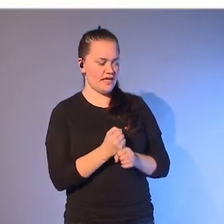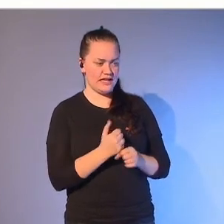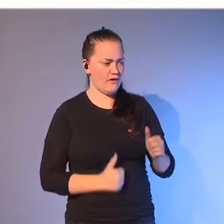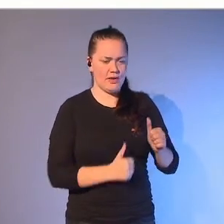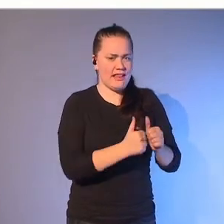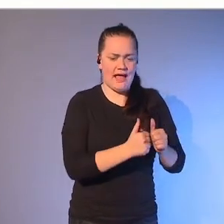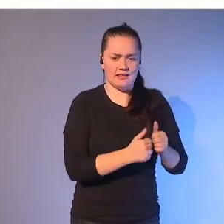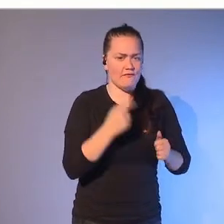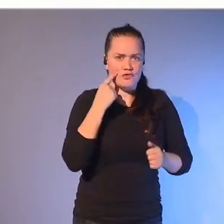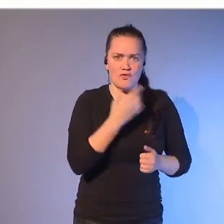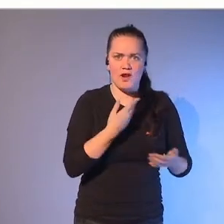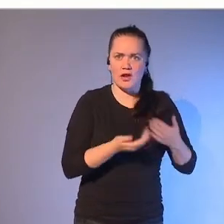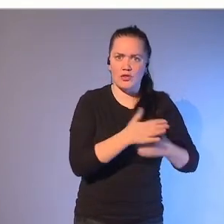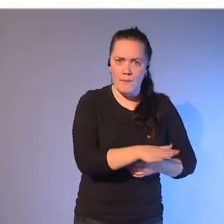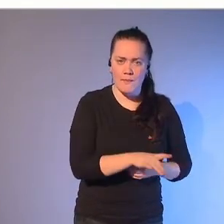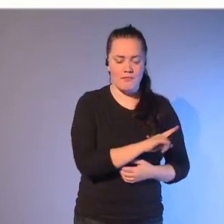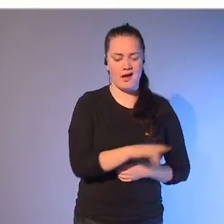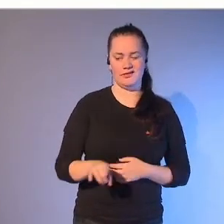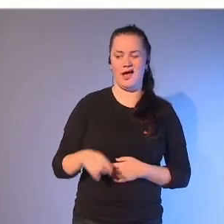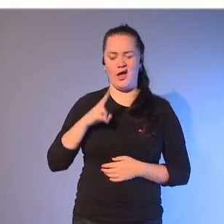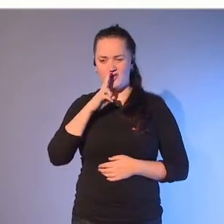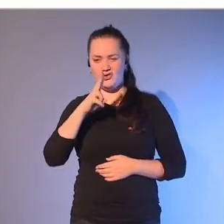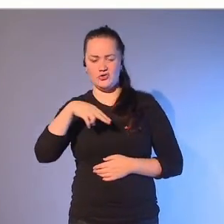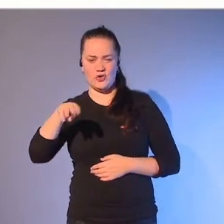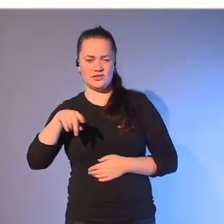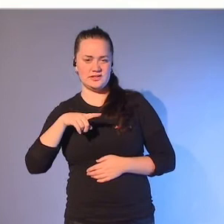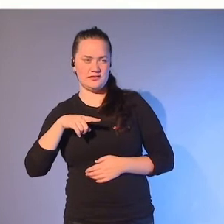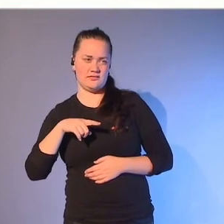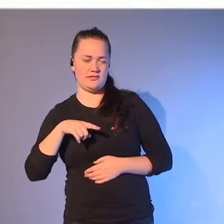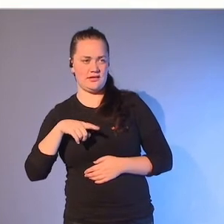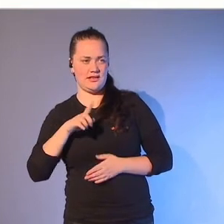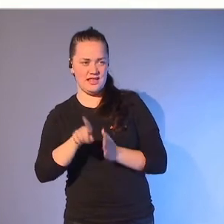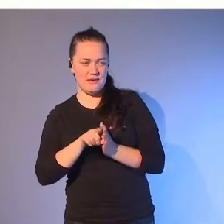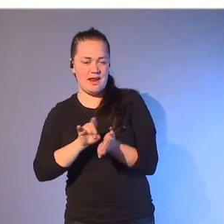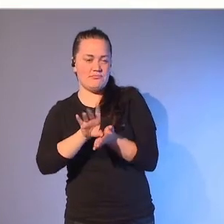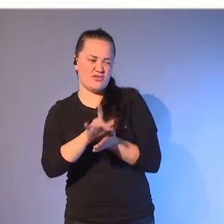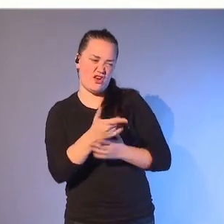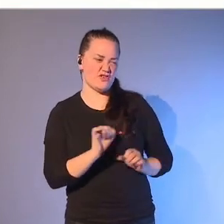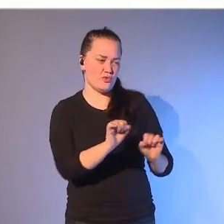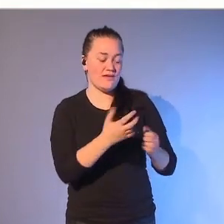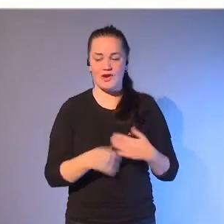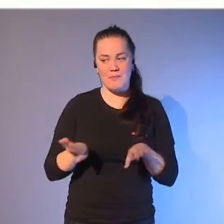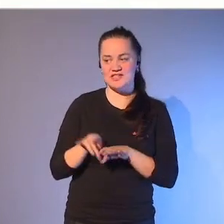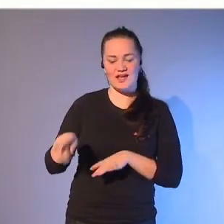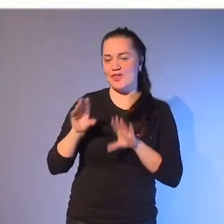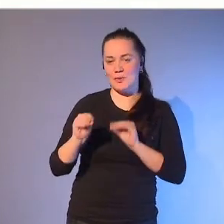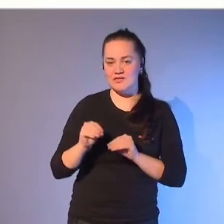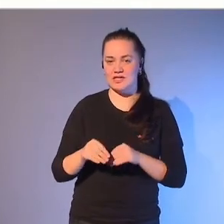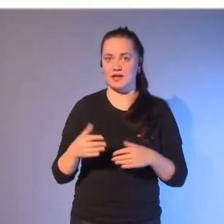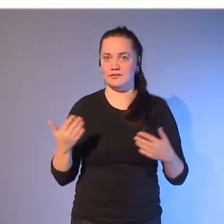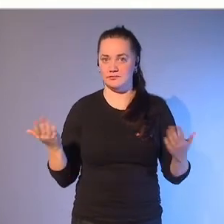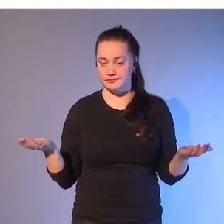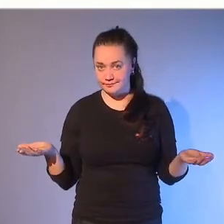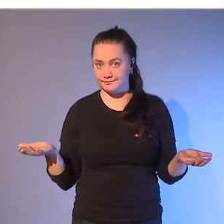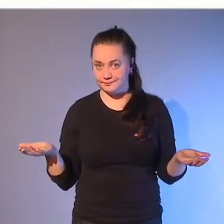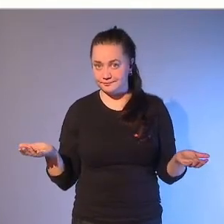til å forstå noen ting av, annet enn å hive ned fra nynorsktimen, for han ble så urolig fordi det passet ikke han. Det her handler